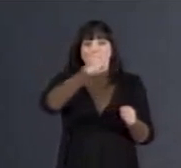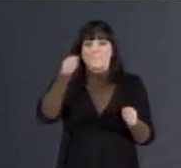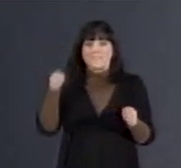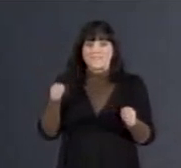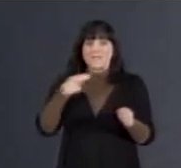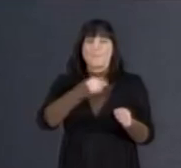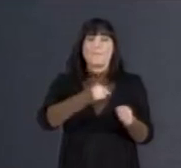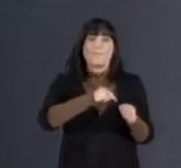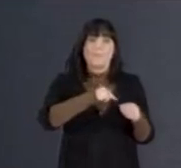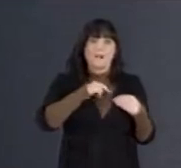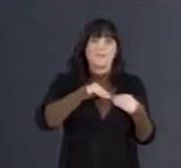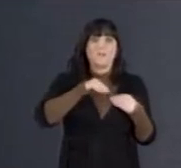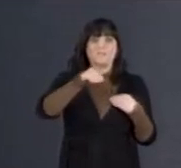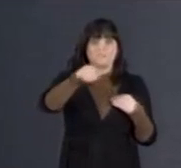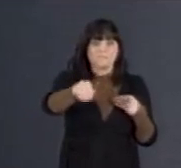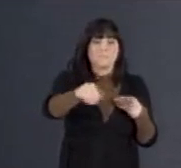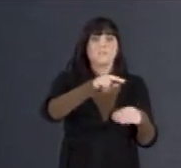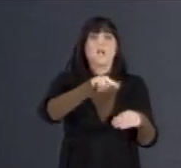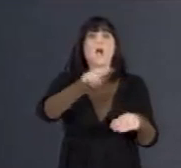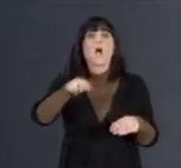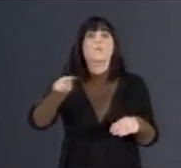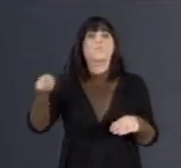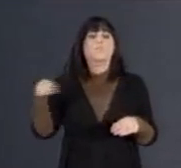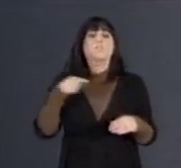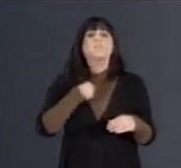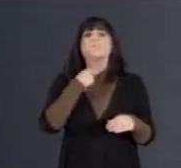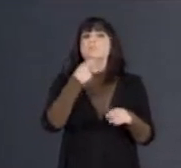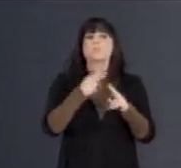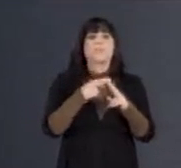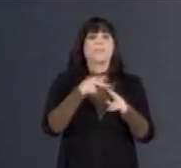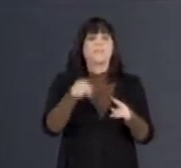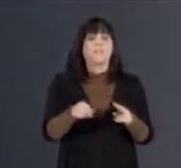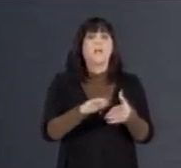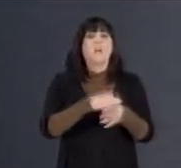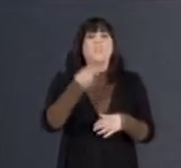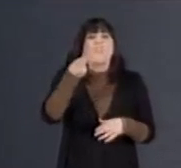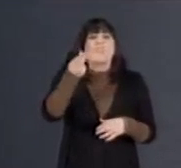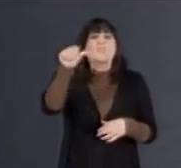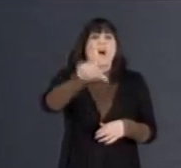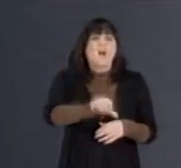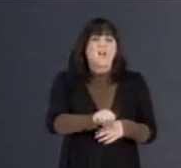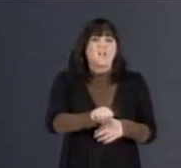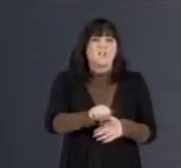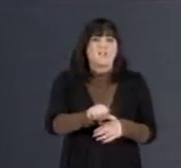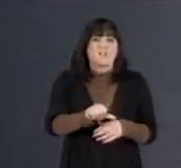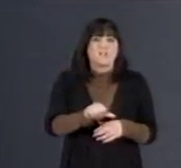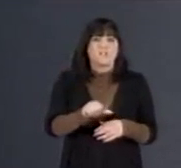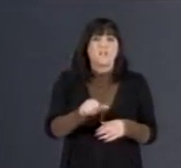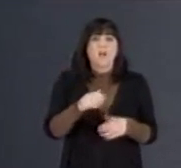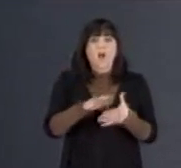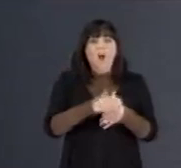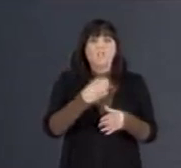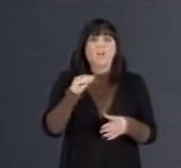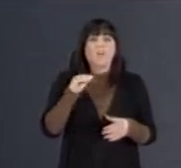ľaudaj. Āwaj, ħiħin mna mxiħin min Malta ľaudaj, ħħħdak fflos fidhela. Āħħ fflos ma